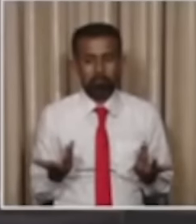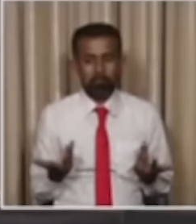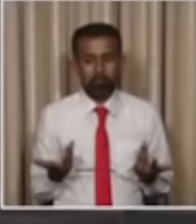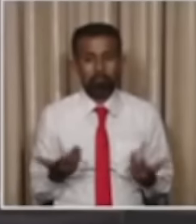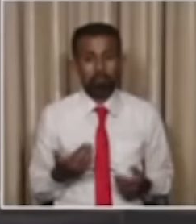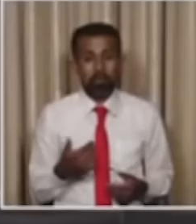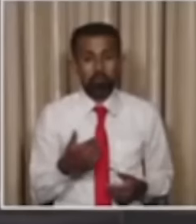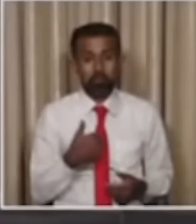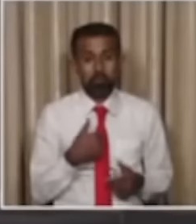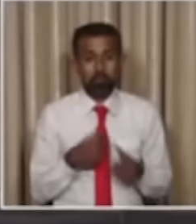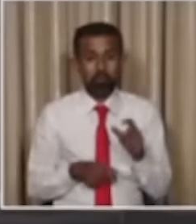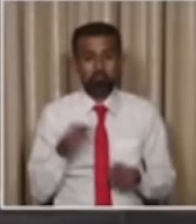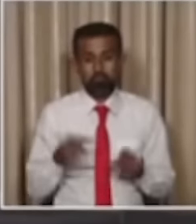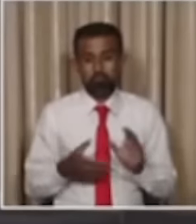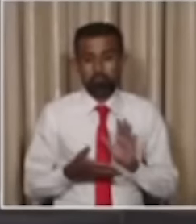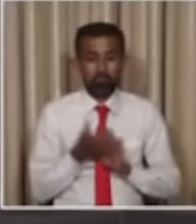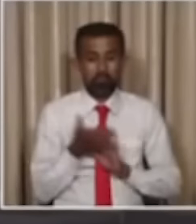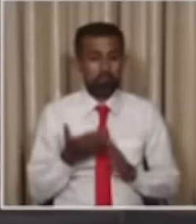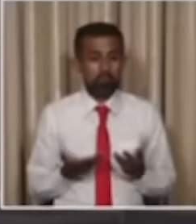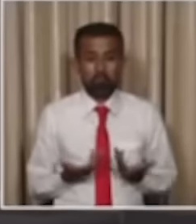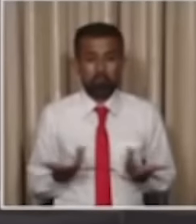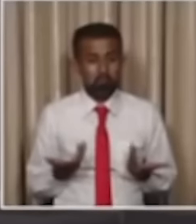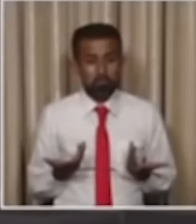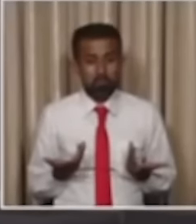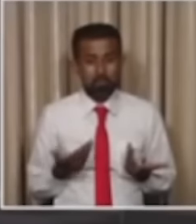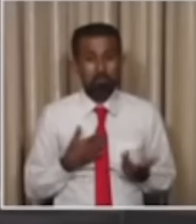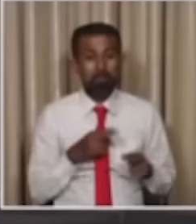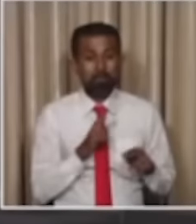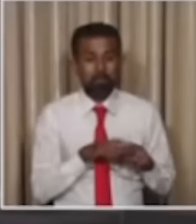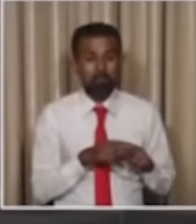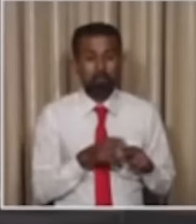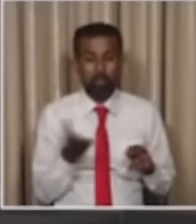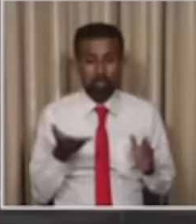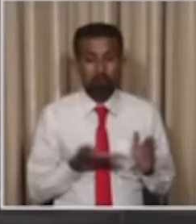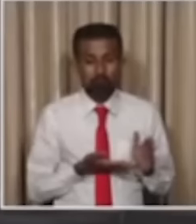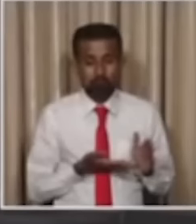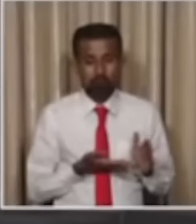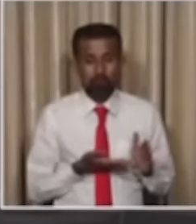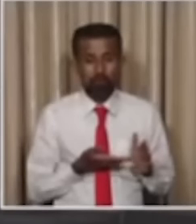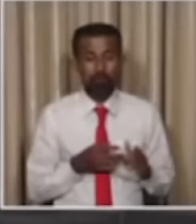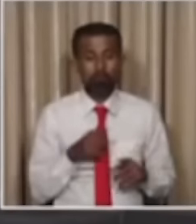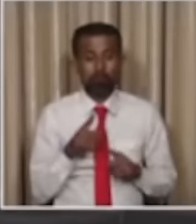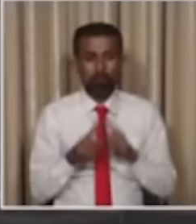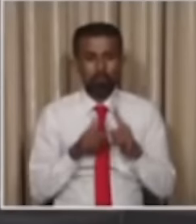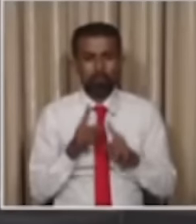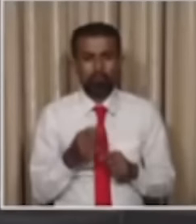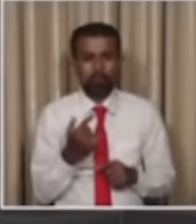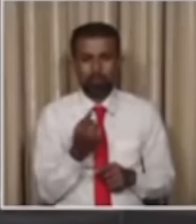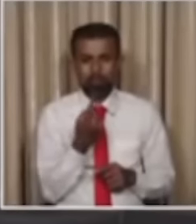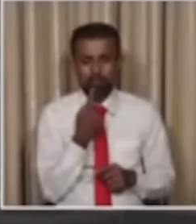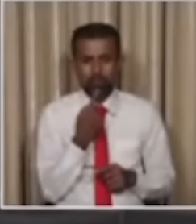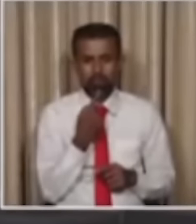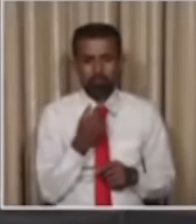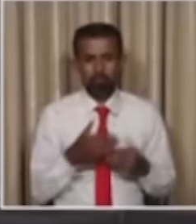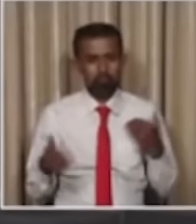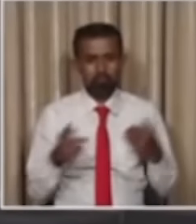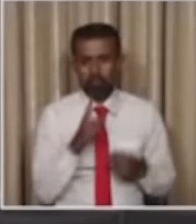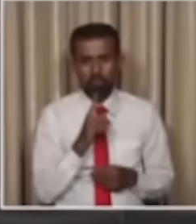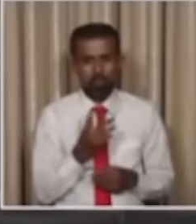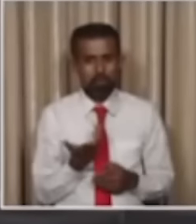මට මිනිස්සු තරහ කරගන්න බෑ, අපිට හිතවත් අය ඉන්නවා, එවැනි කතාවක් කියනවා. මං ඉතින් ඒක දිගටම